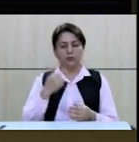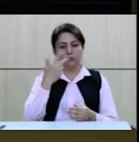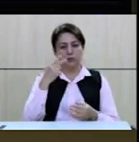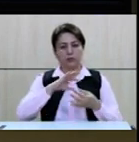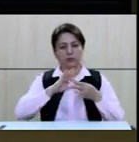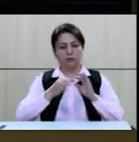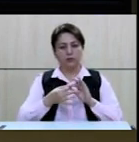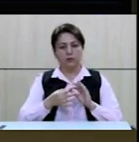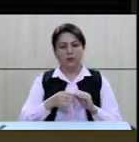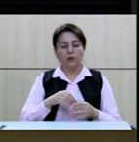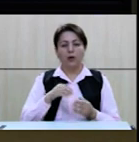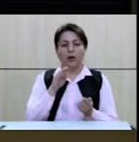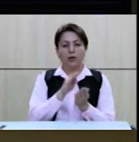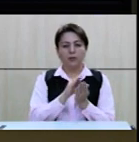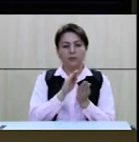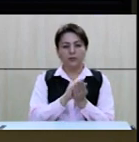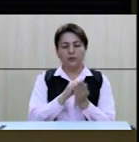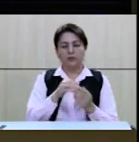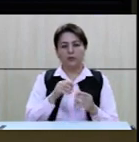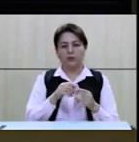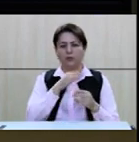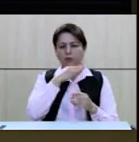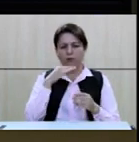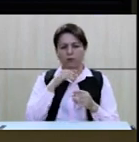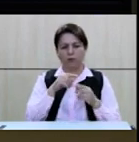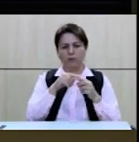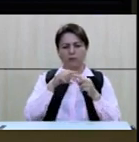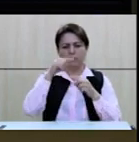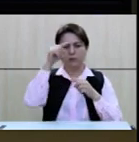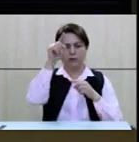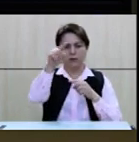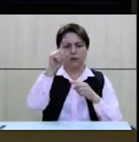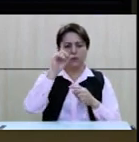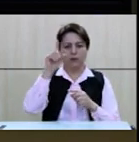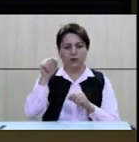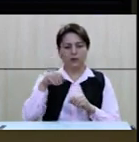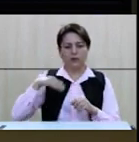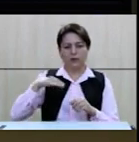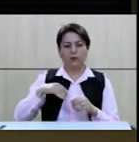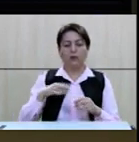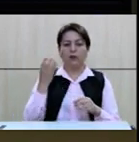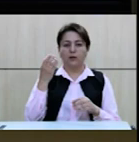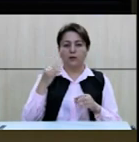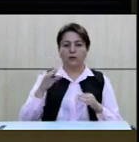gapimiz. Qabristondan ancha uzoqlashgandan keyin yana otlariga minib yo'rtib